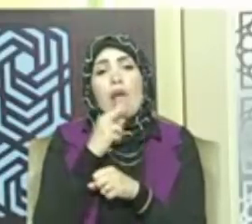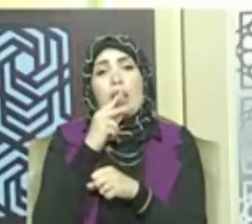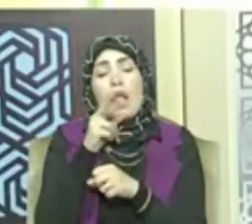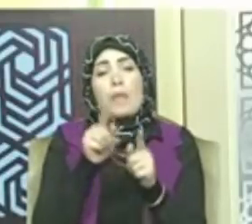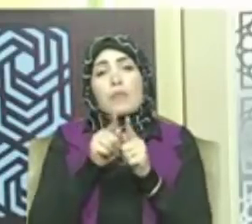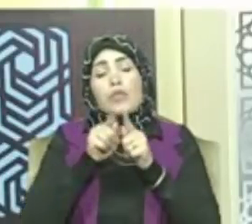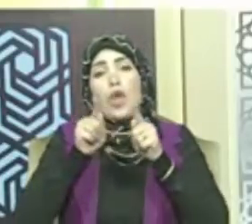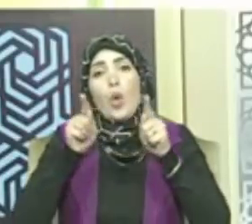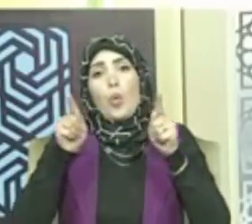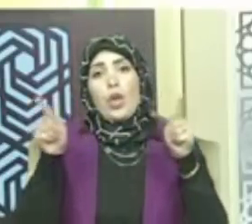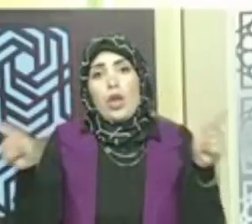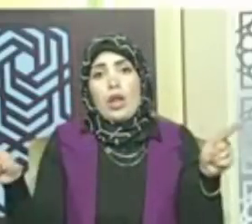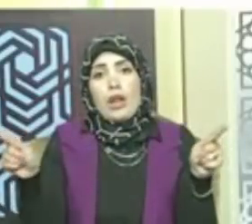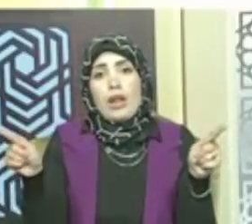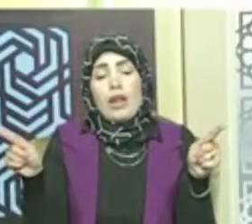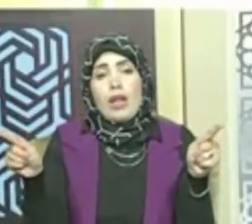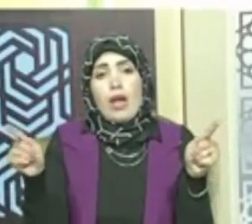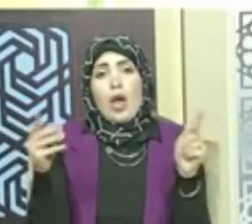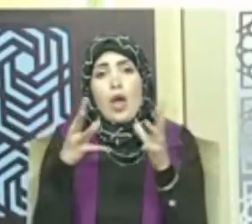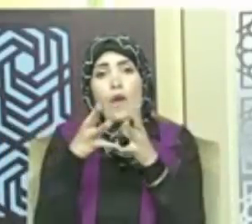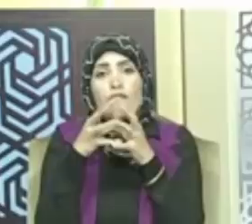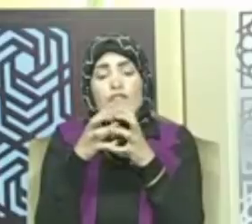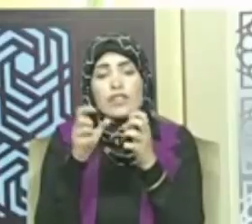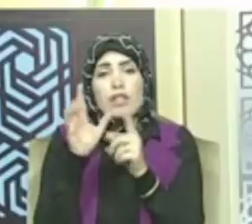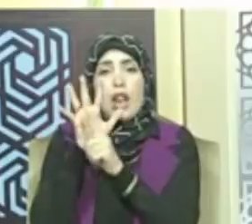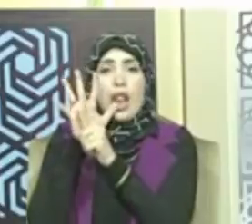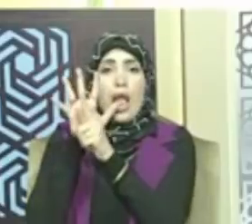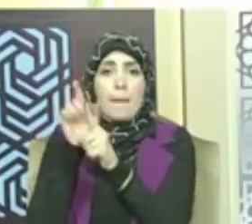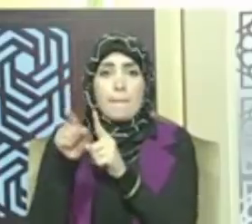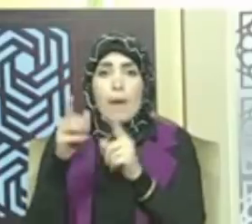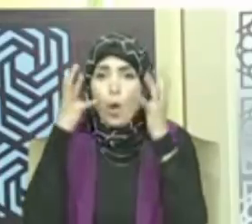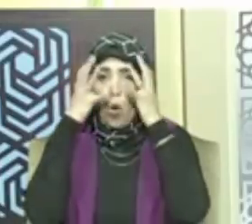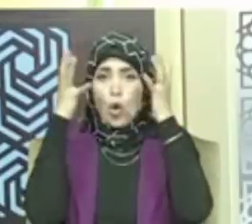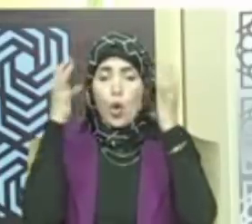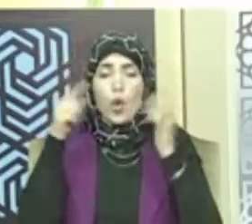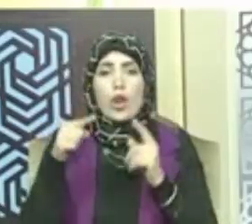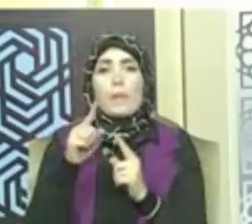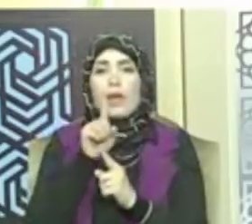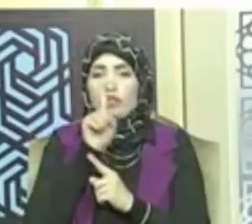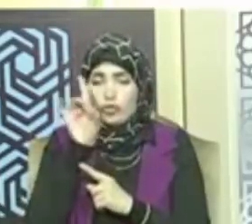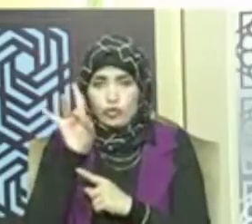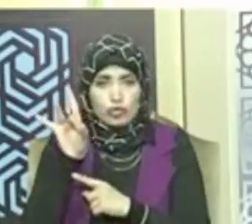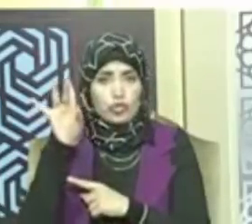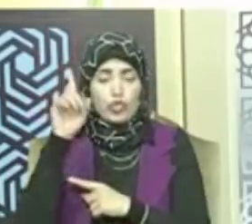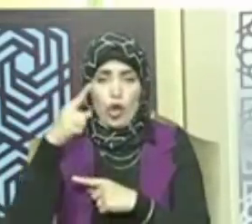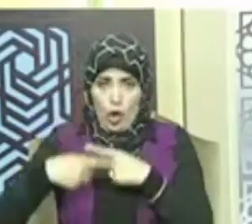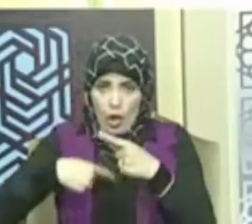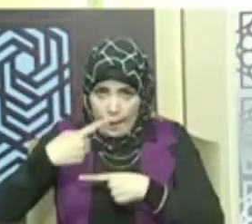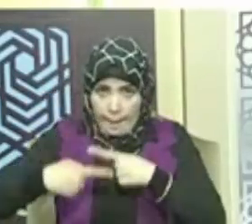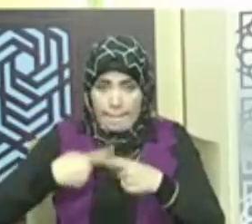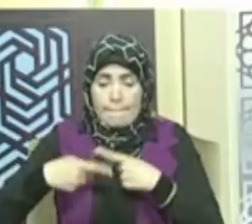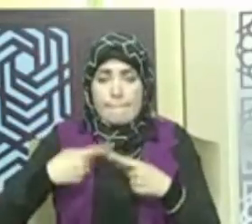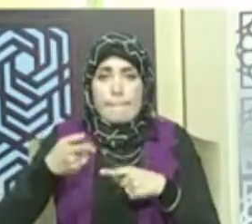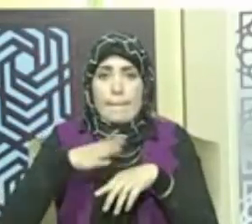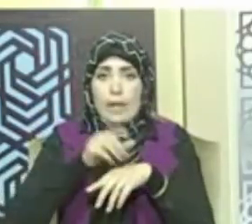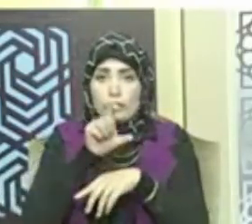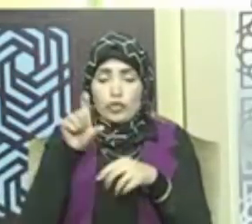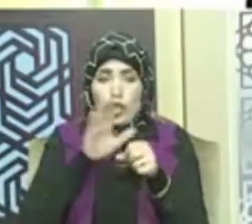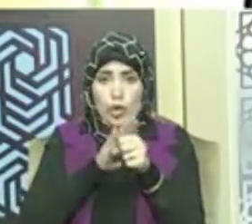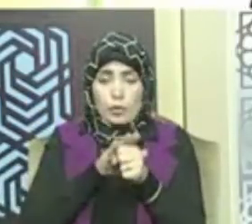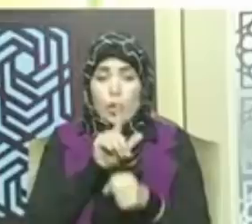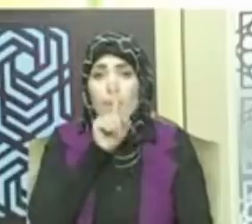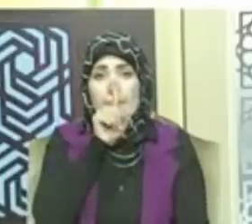وسيفصله زملاؤنا من الأئمة والعلماء على مدار الشهر الكريم،